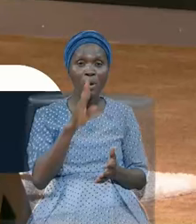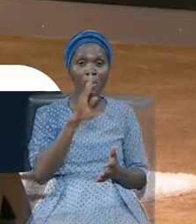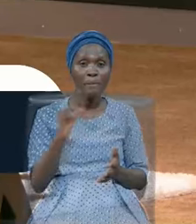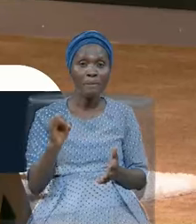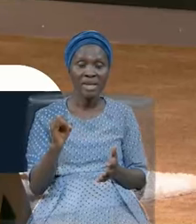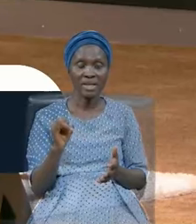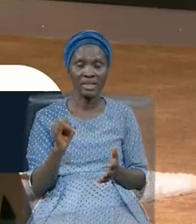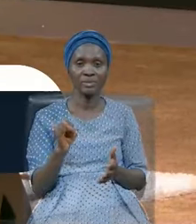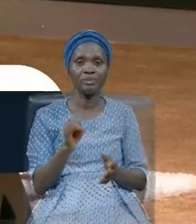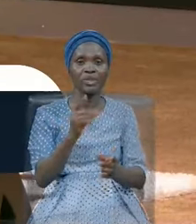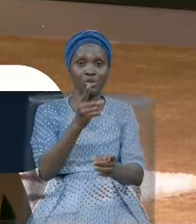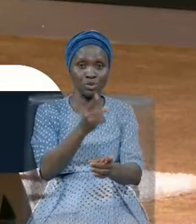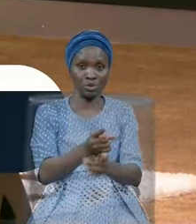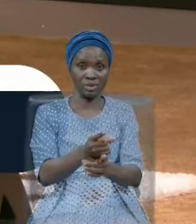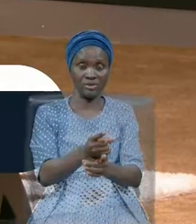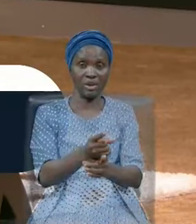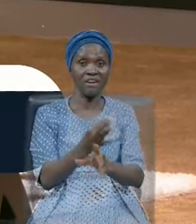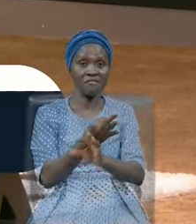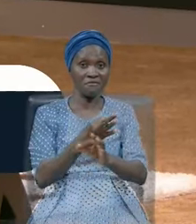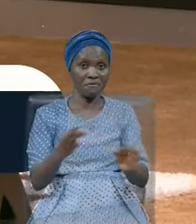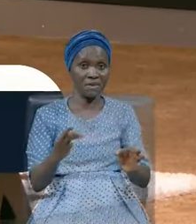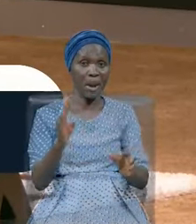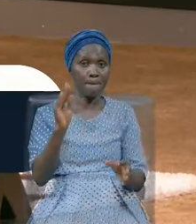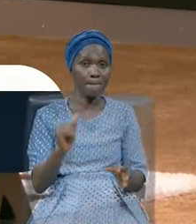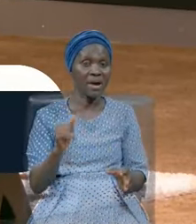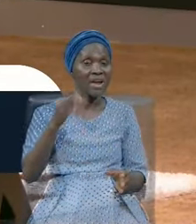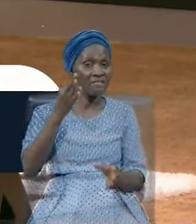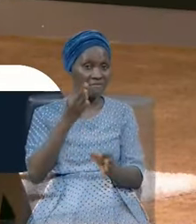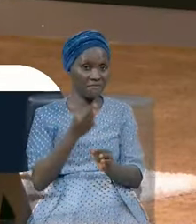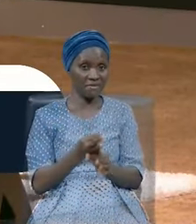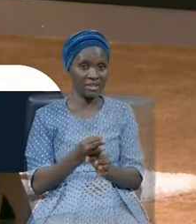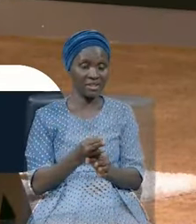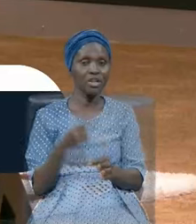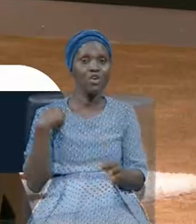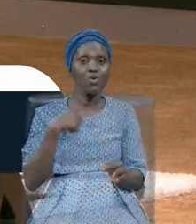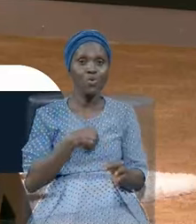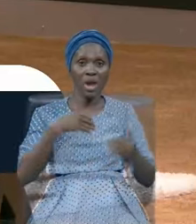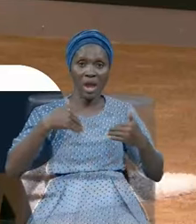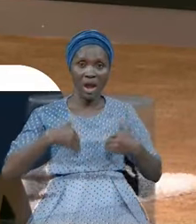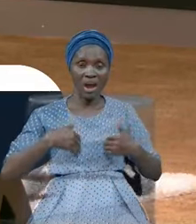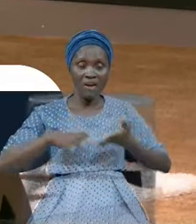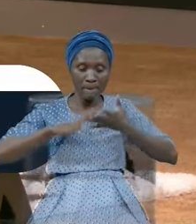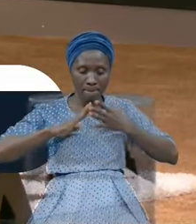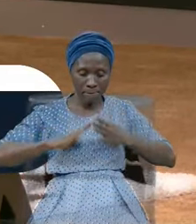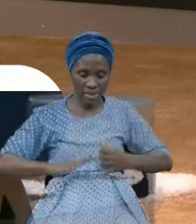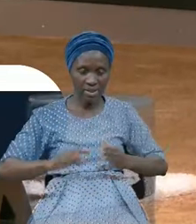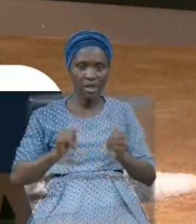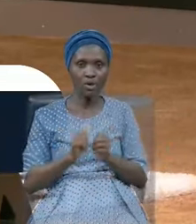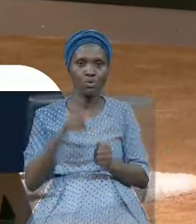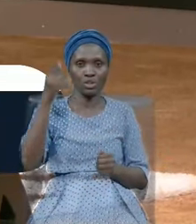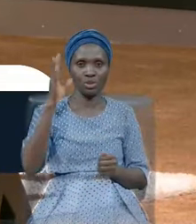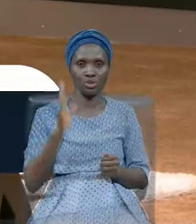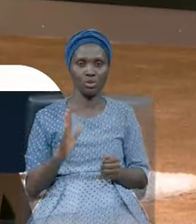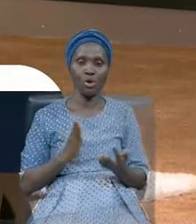Étant donc justifiés par la foi, nous avons la paix avec Dieu par notre